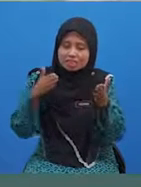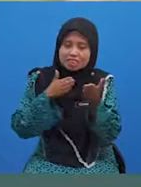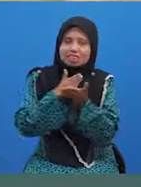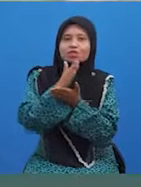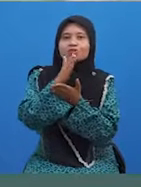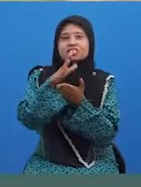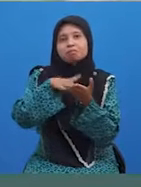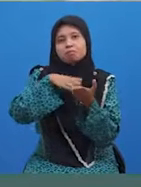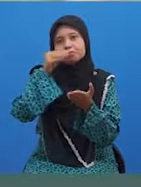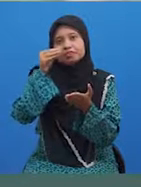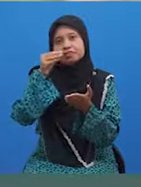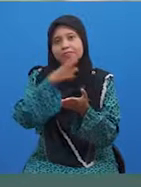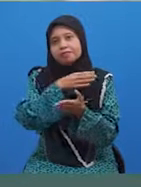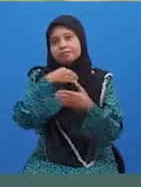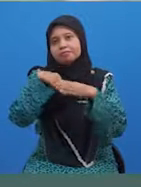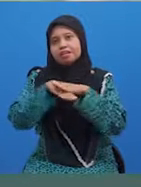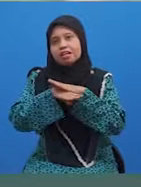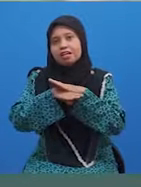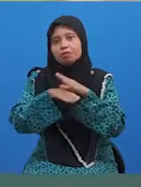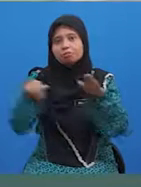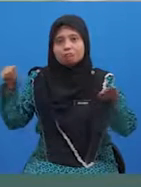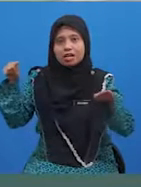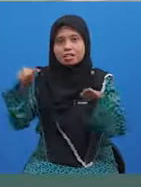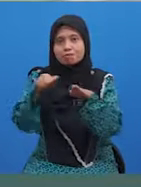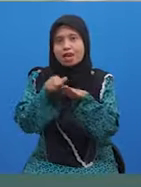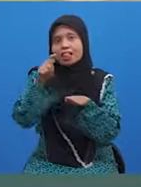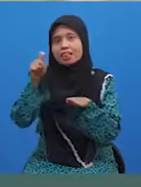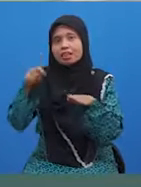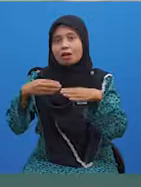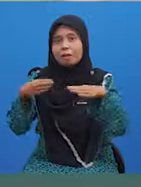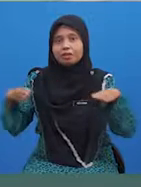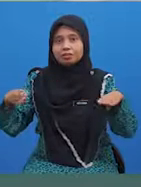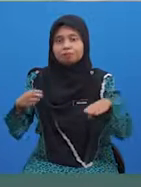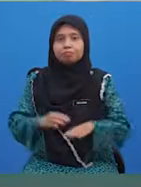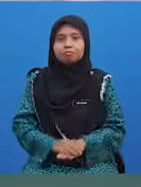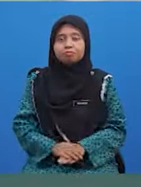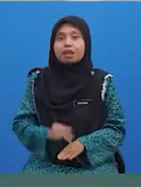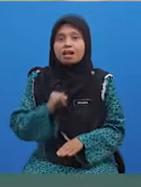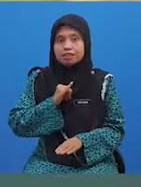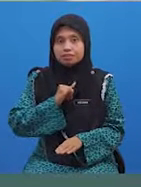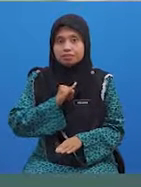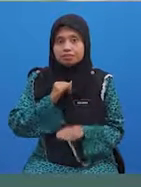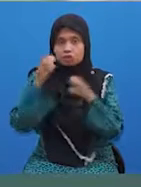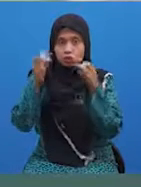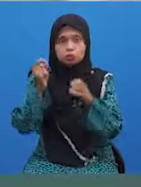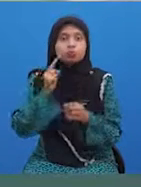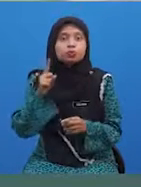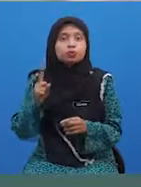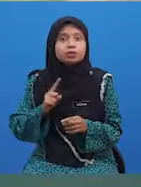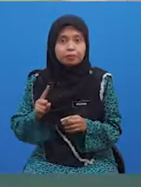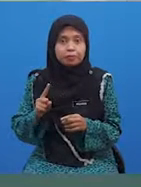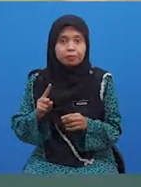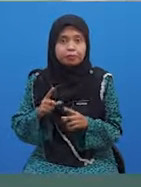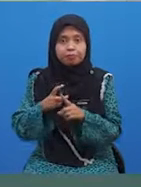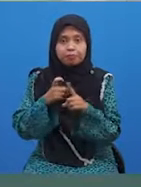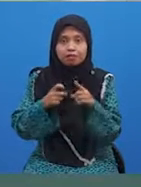meneruskan pembelajaran dalam aspek tata bahasa. Saya, Cikgu Zrita binti Osman